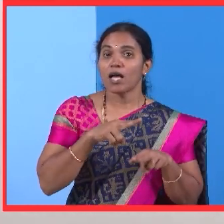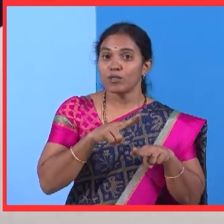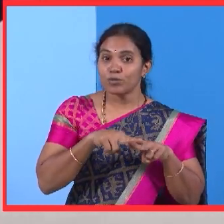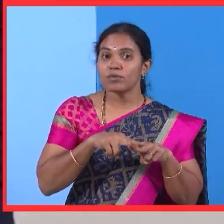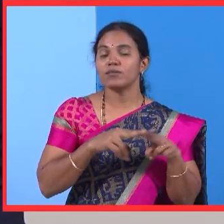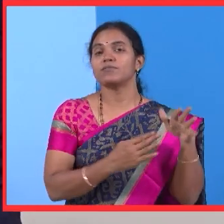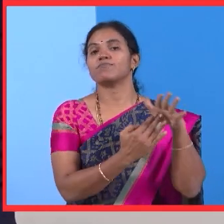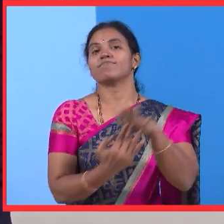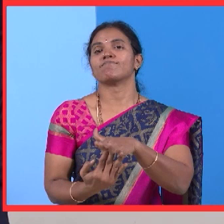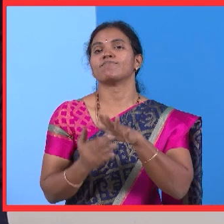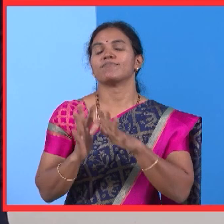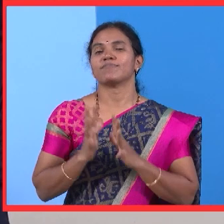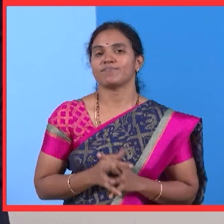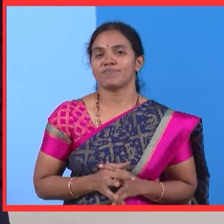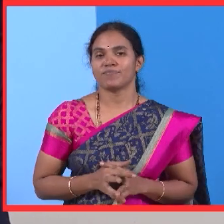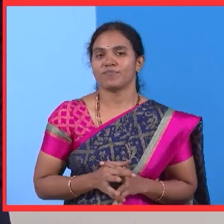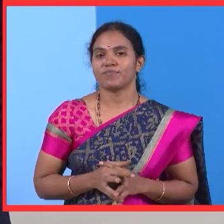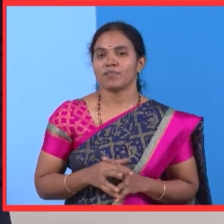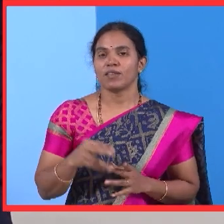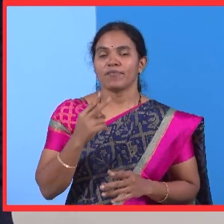உள்ள ராஜாஜி நகரின்